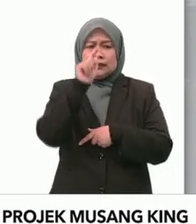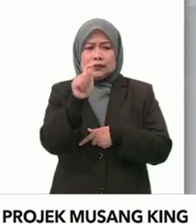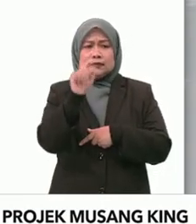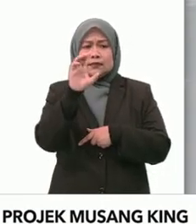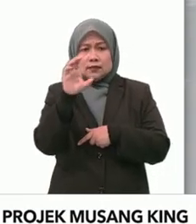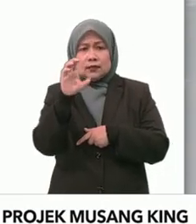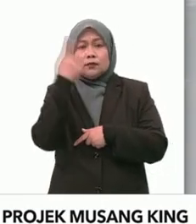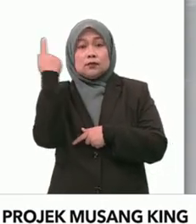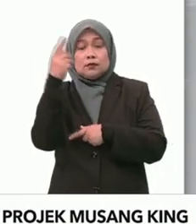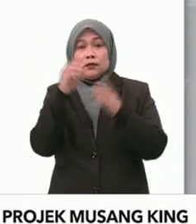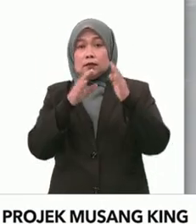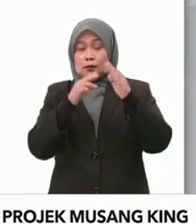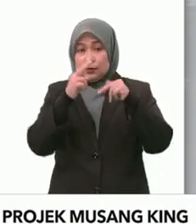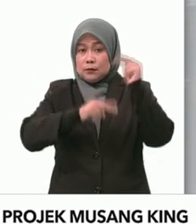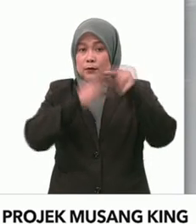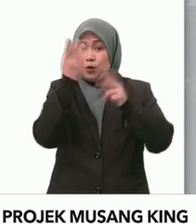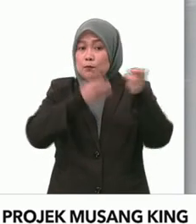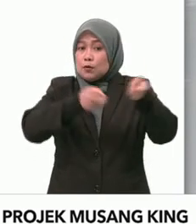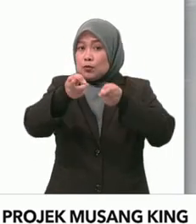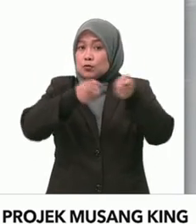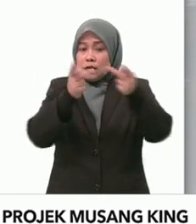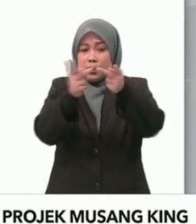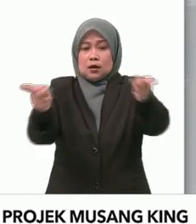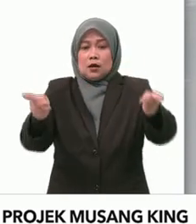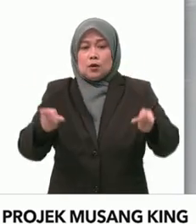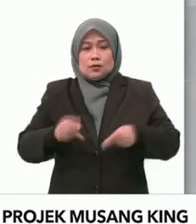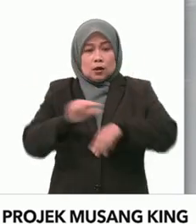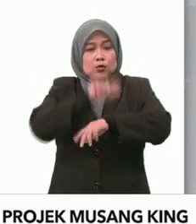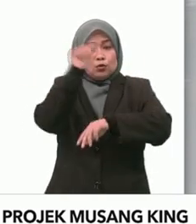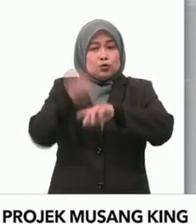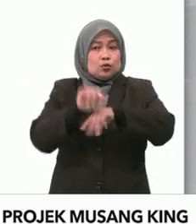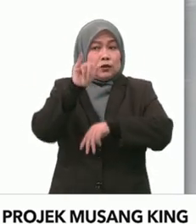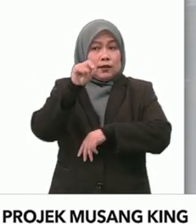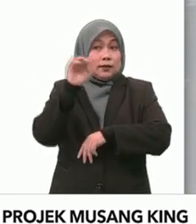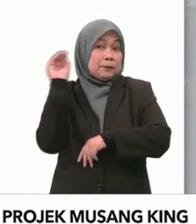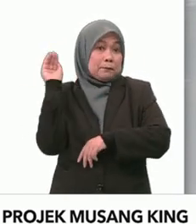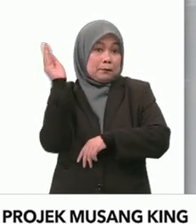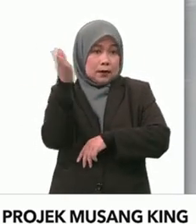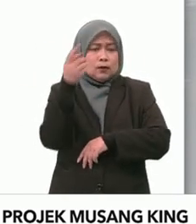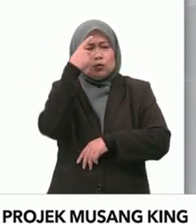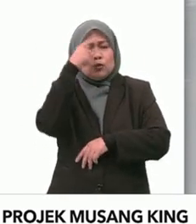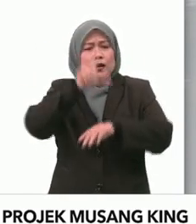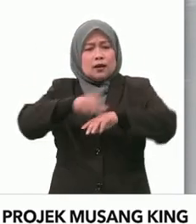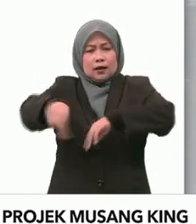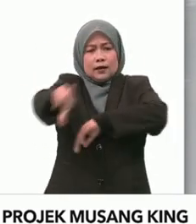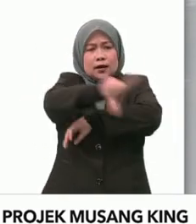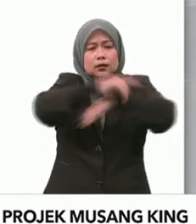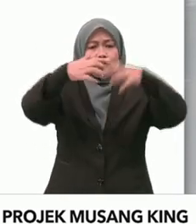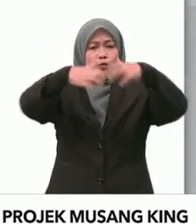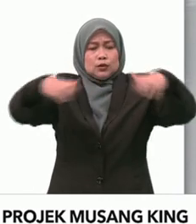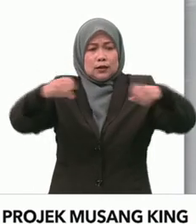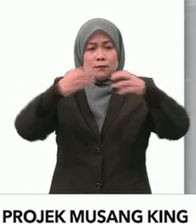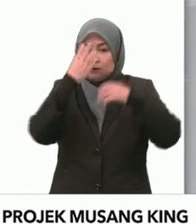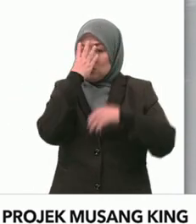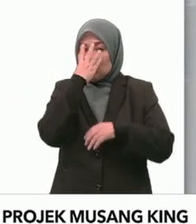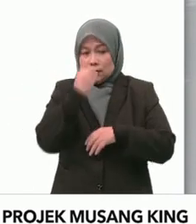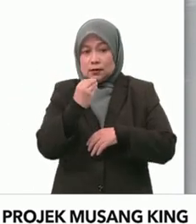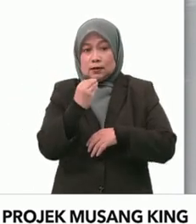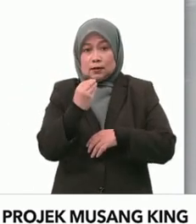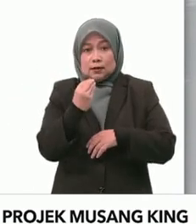ketidak mengertian berhak untuk menguruskan kawasan gunung Inas dibalik sebagai ladang durian Musang King